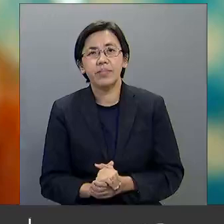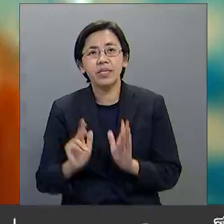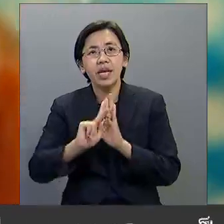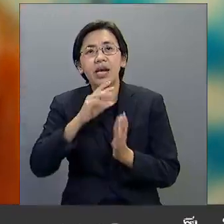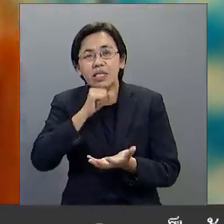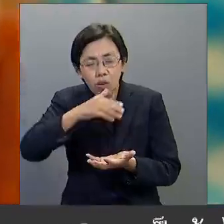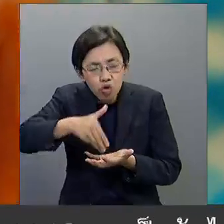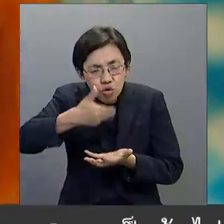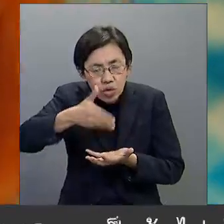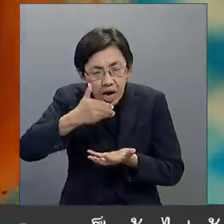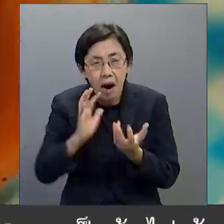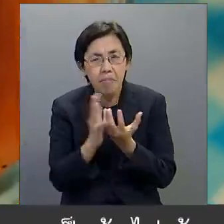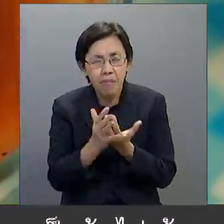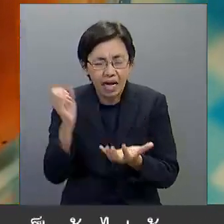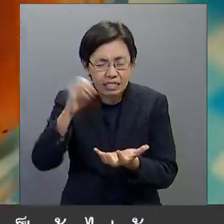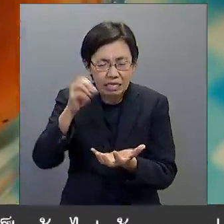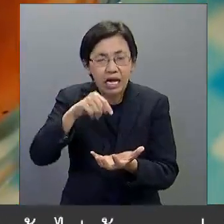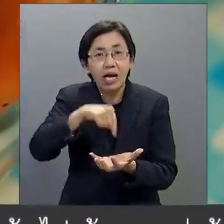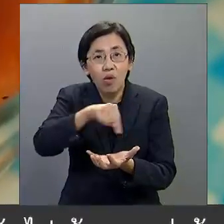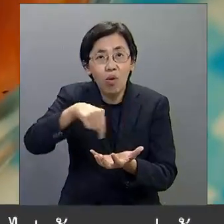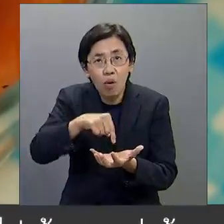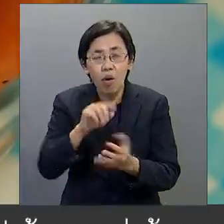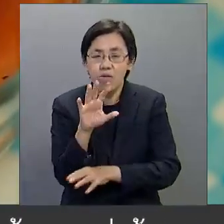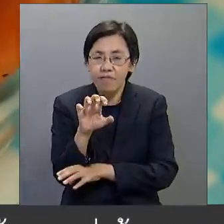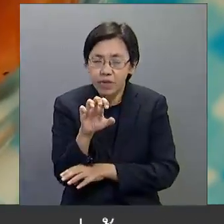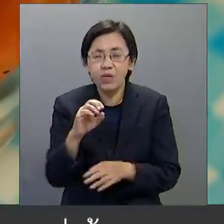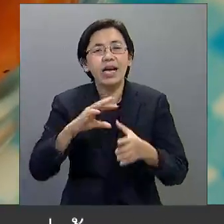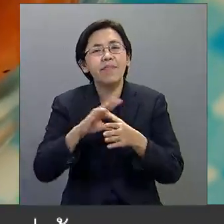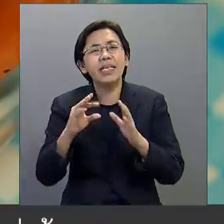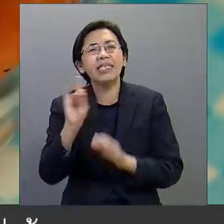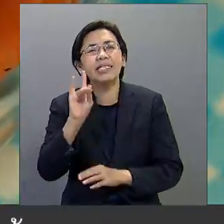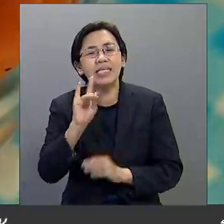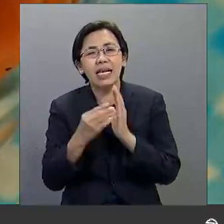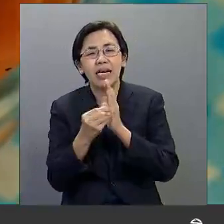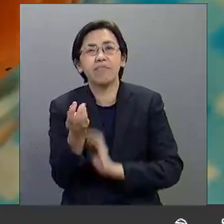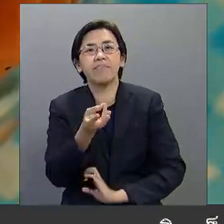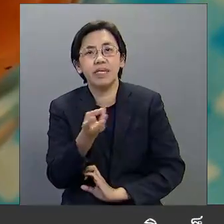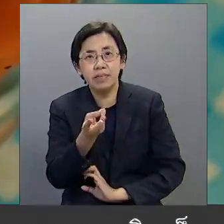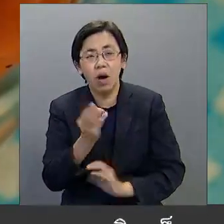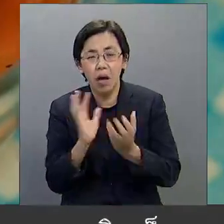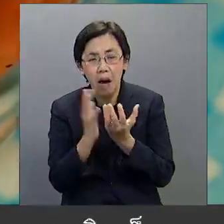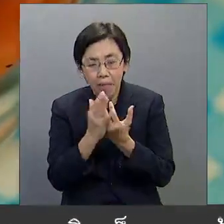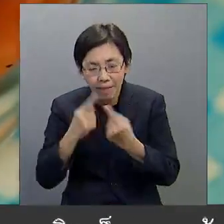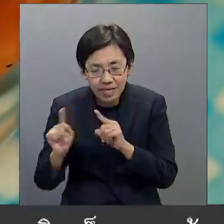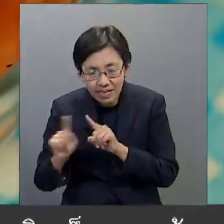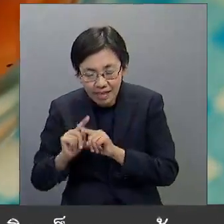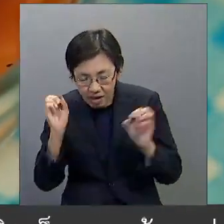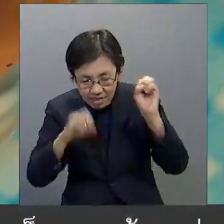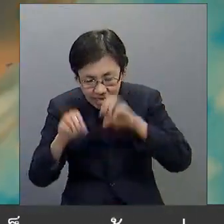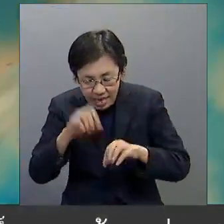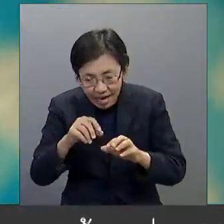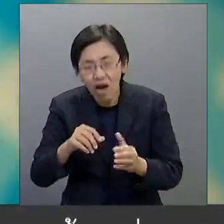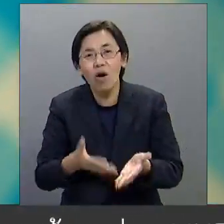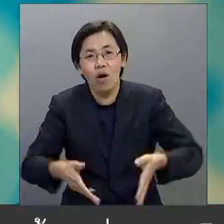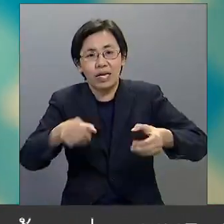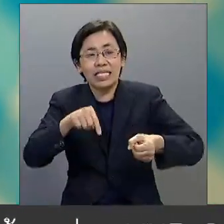เพราะว่าผักรวมเยอะมากแล้วเราใส่กุ้งเป็นเนื้อสัตว์ไขมันต่ำแล้วก็มีพืชผักหลากหลายชนิดนะครับโดยเฉพาะใยอาห